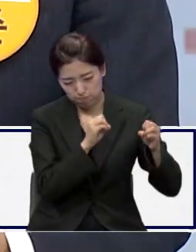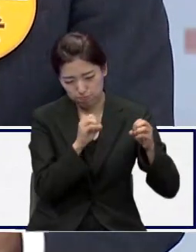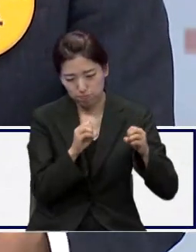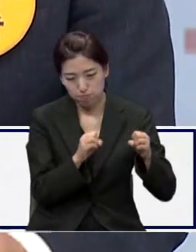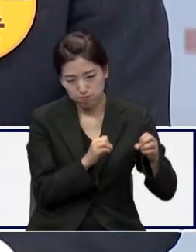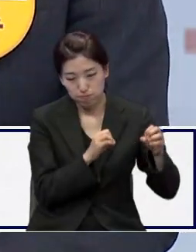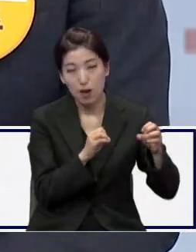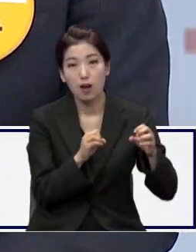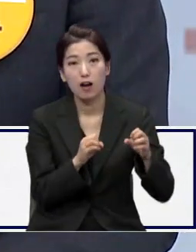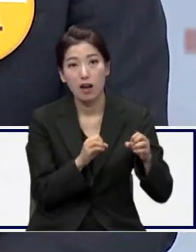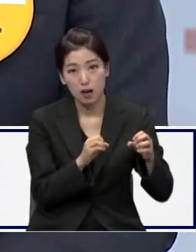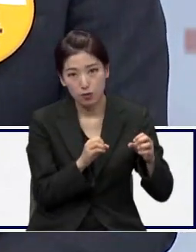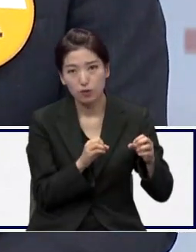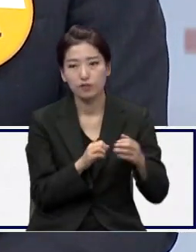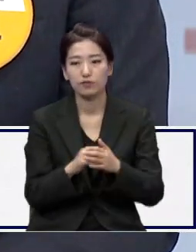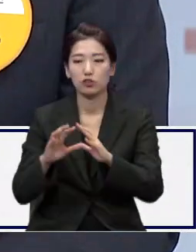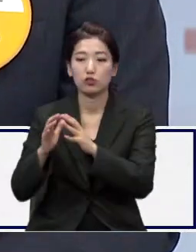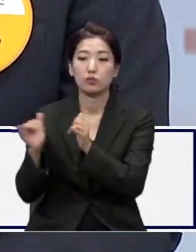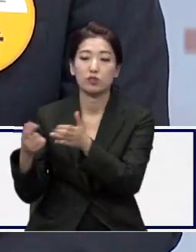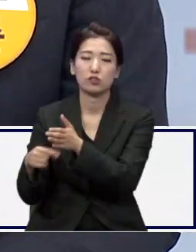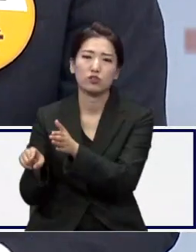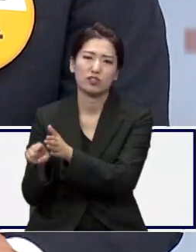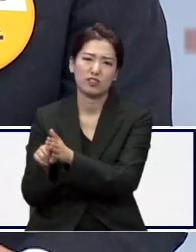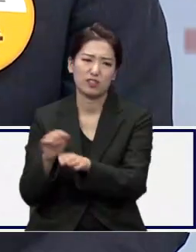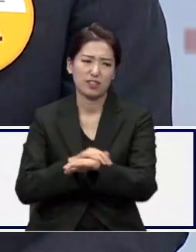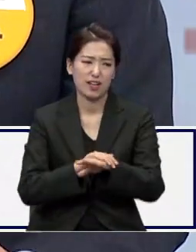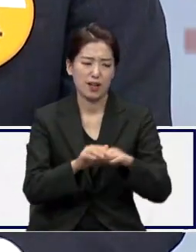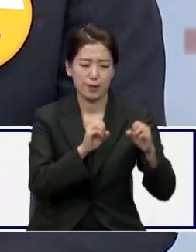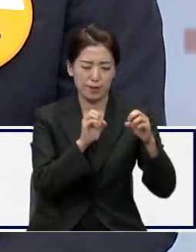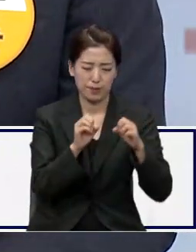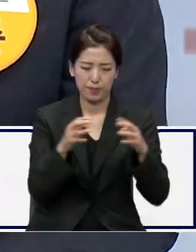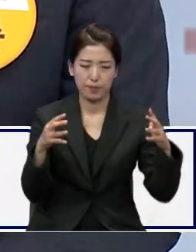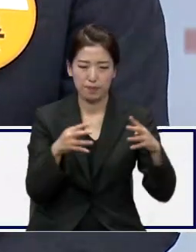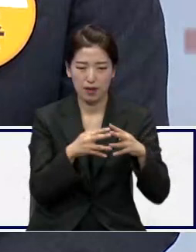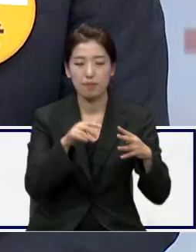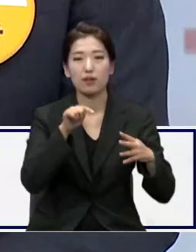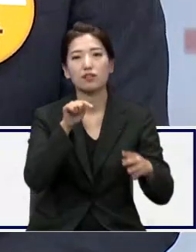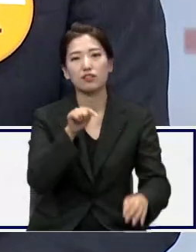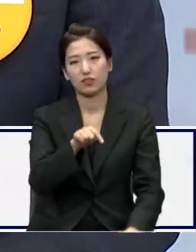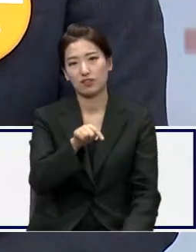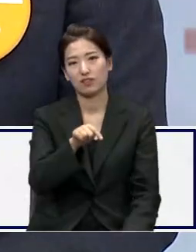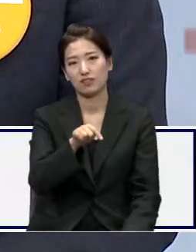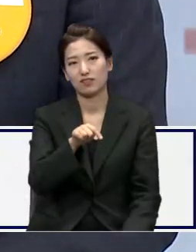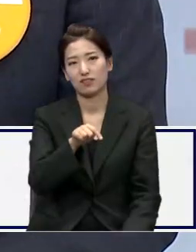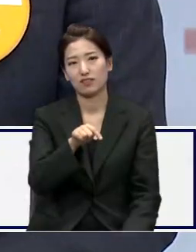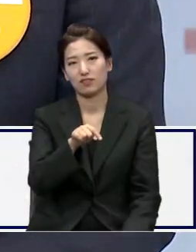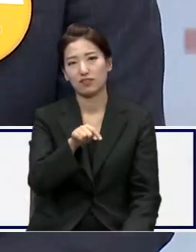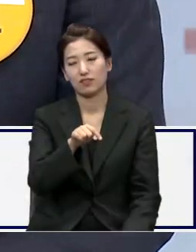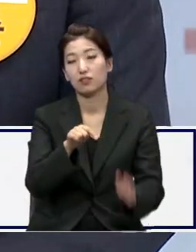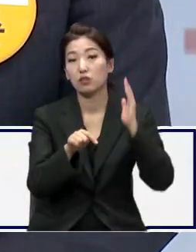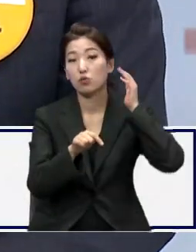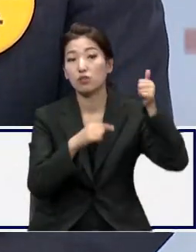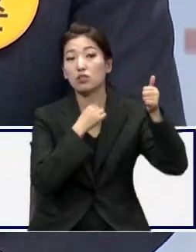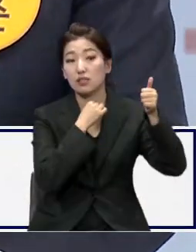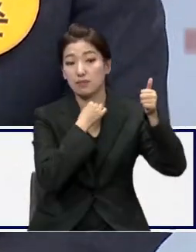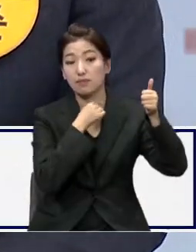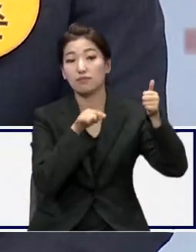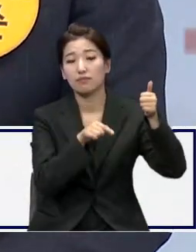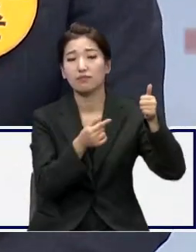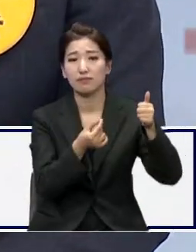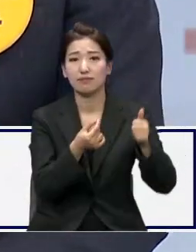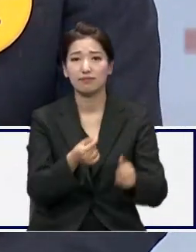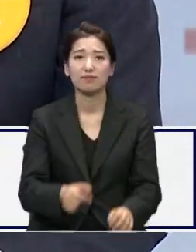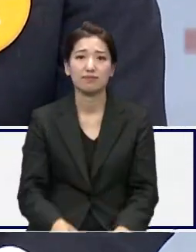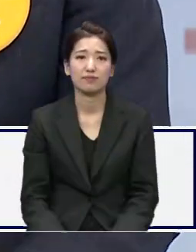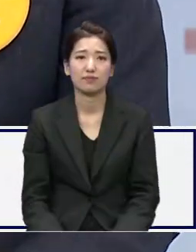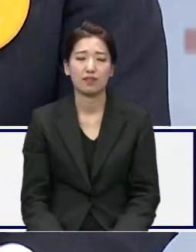부분도 자연스럽게 이제 좀 도출될 수 있도록 그렇게 하는 것을 대통령 시에도 원하고 있다 그런 부분에 대해서 좀